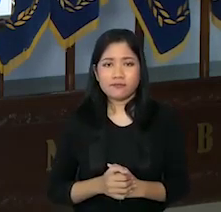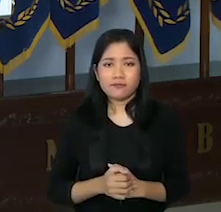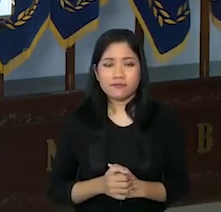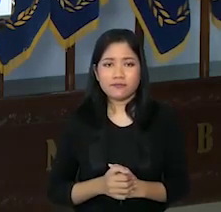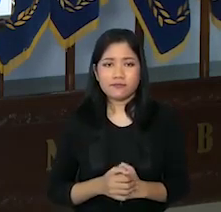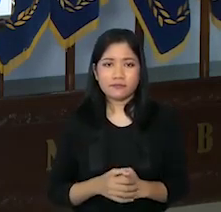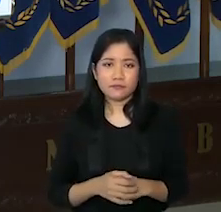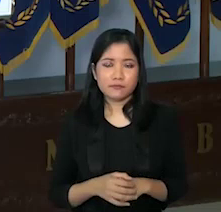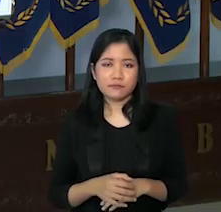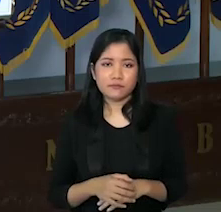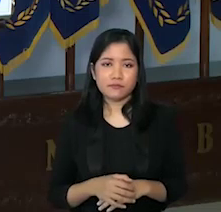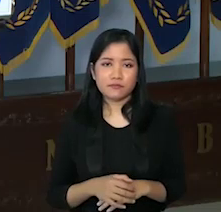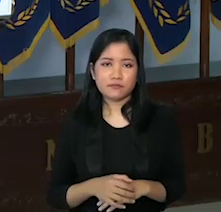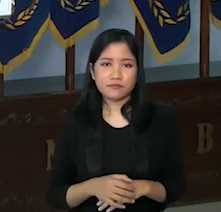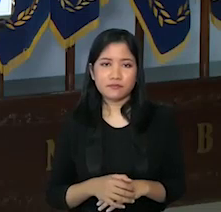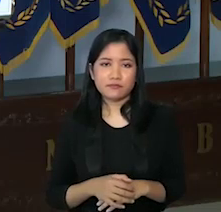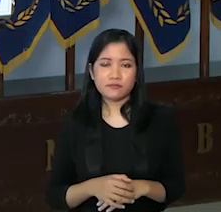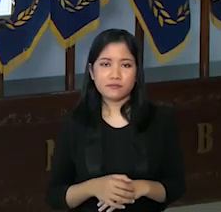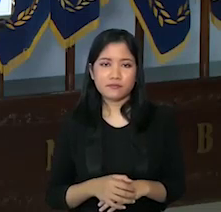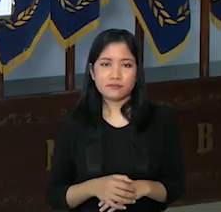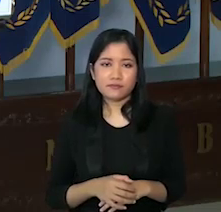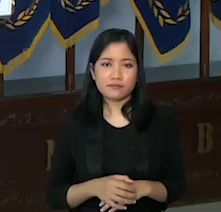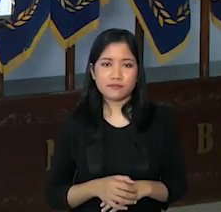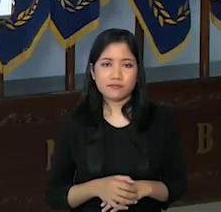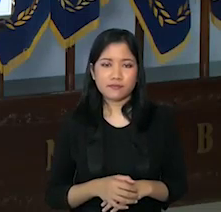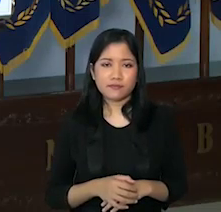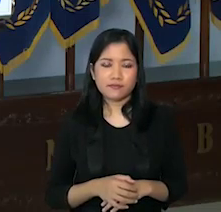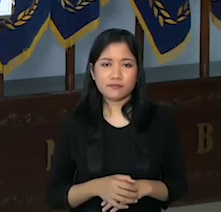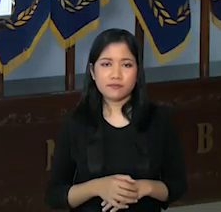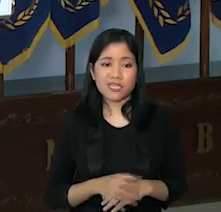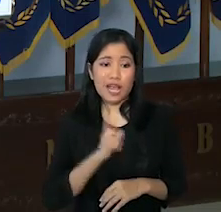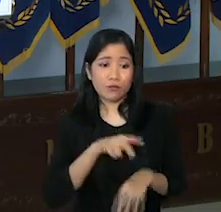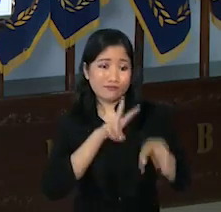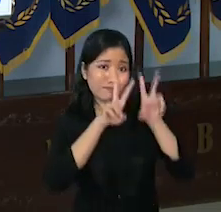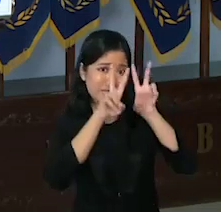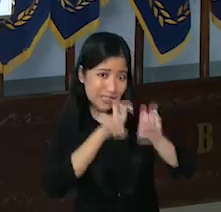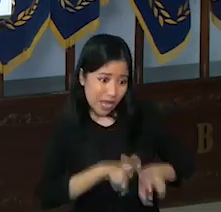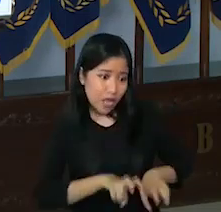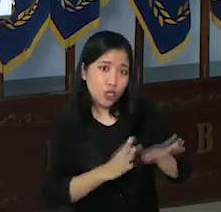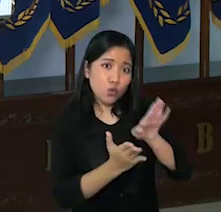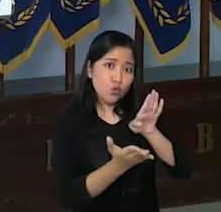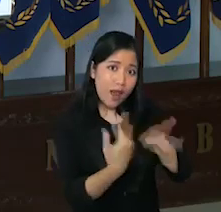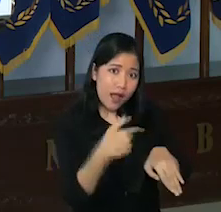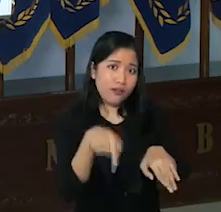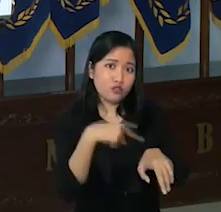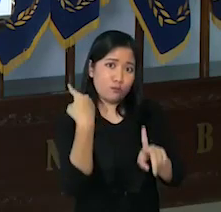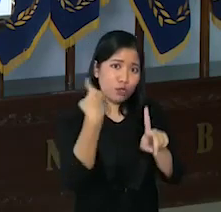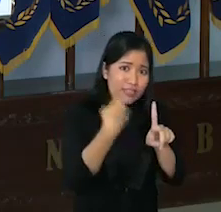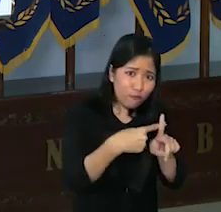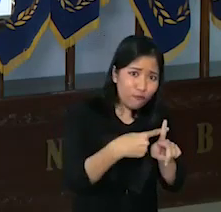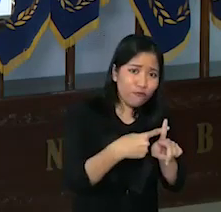kemudian Hai apabila pemeriksaannya kemudian diulang dan didapatkan positif